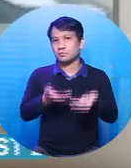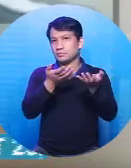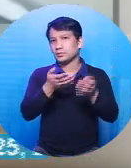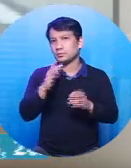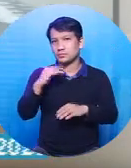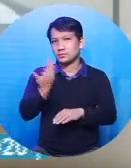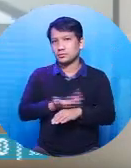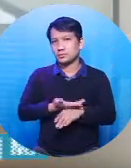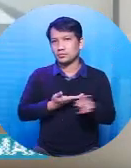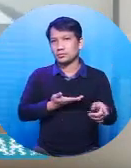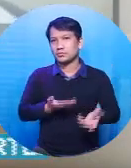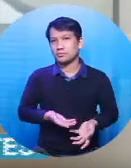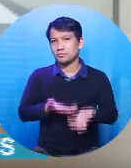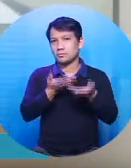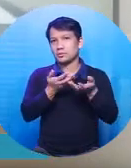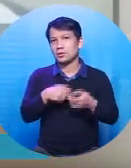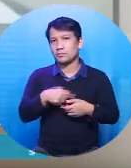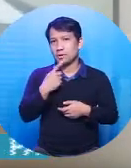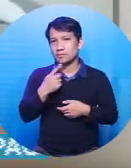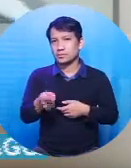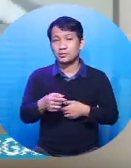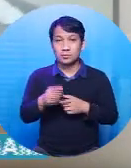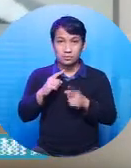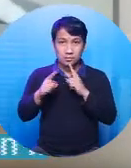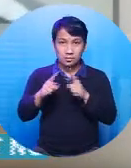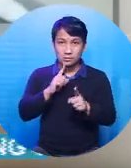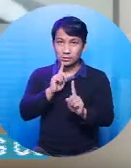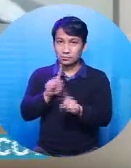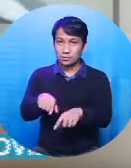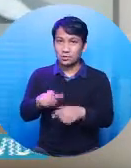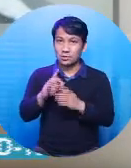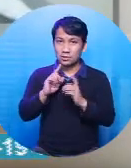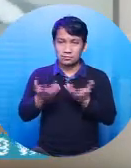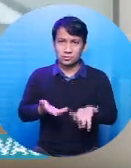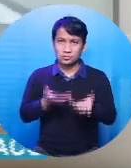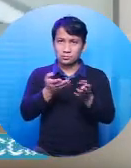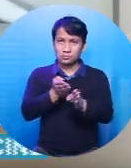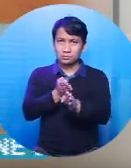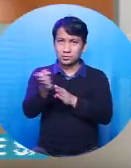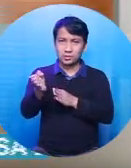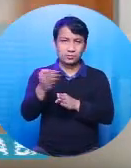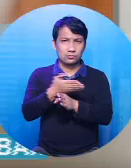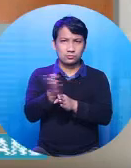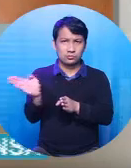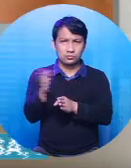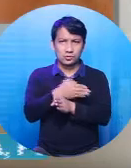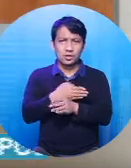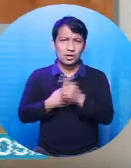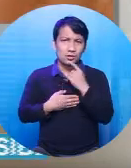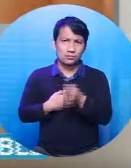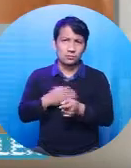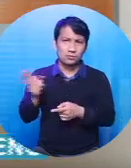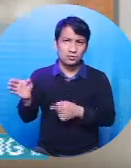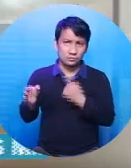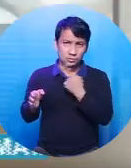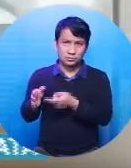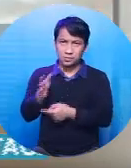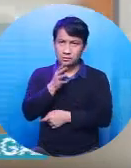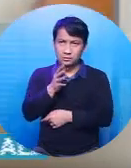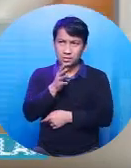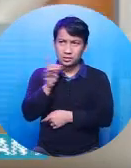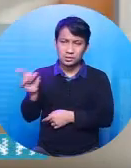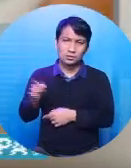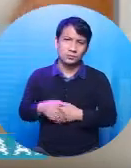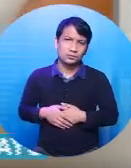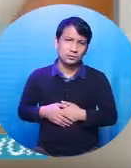bata, pinahanga mo ako sa mga sinasabi mo, sa mga sagot mo. Diretso-diretso, walang paligoy-ligoy. Now, gusto mo kausapin si Mama mo? Para